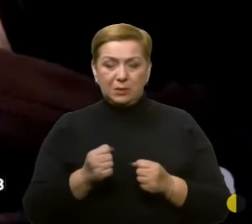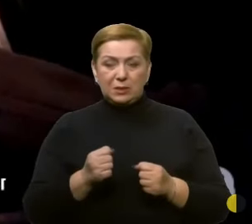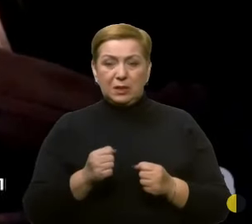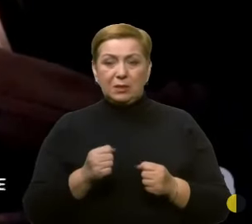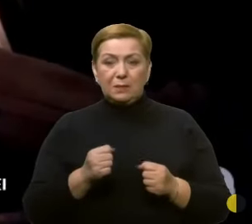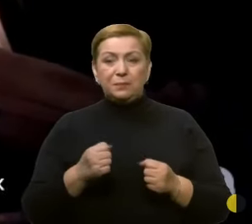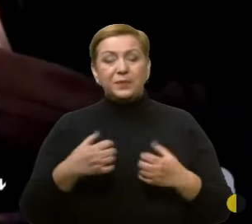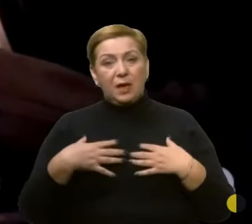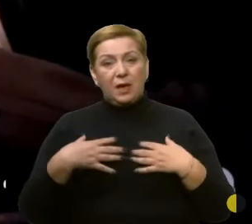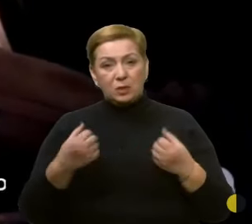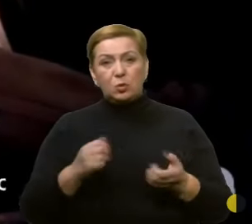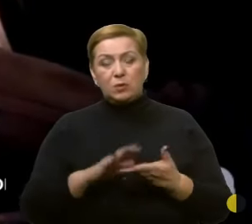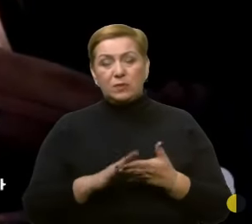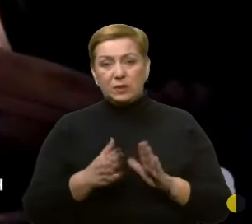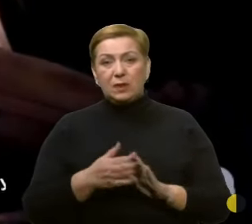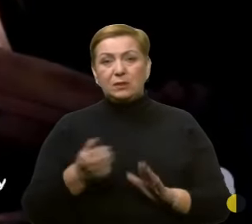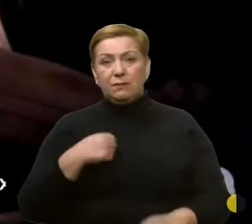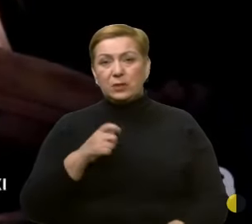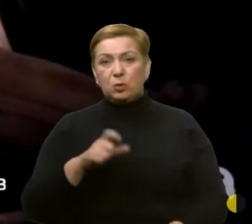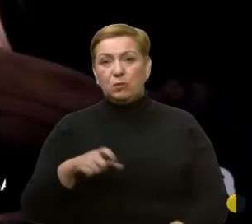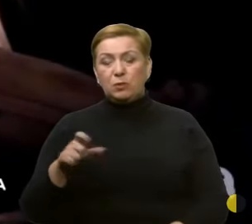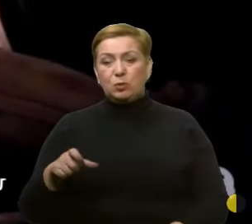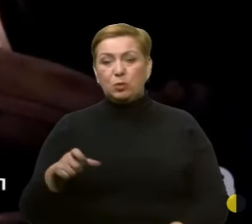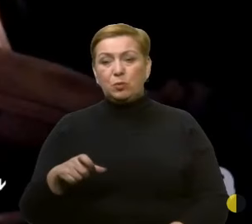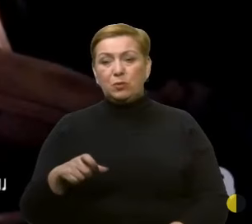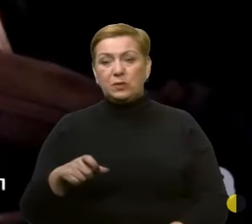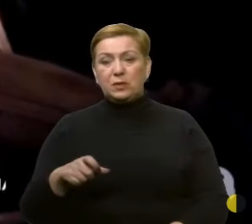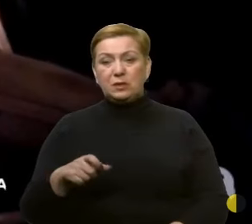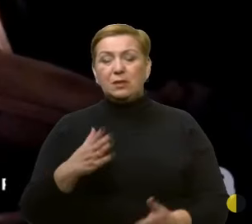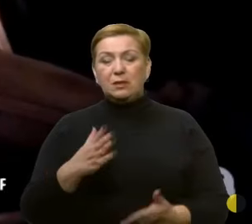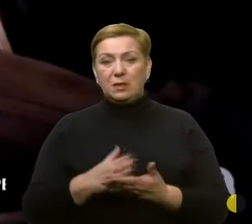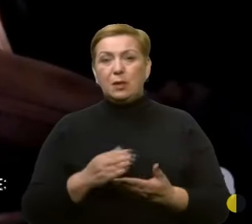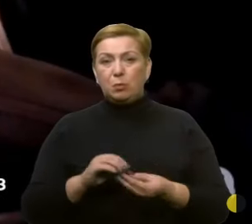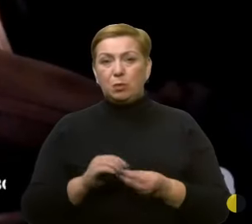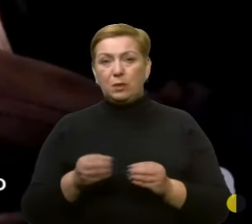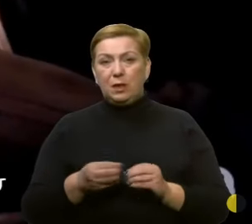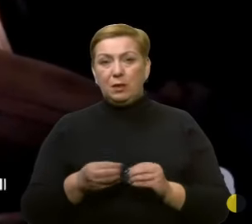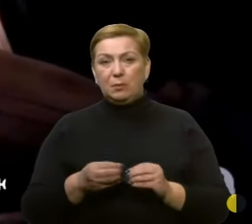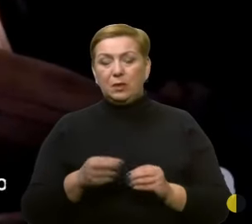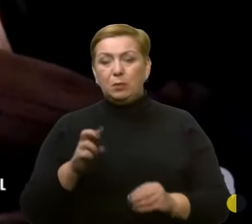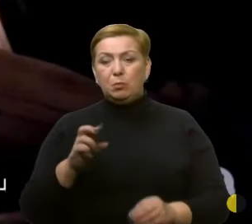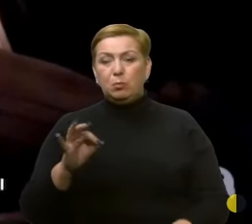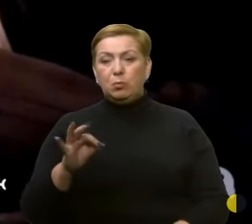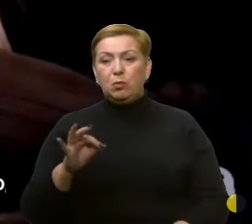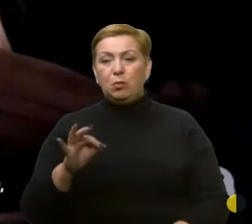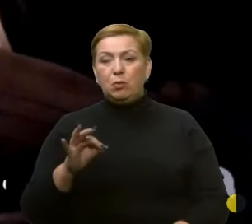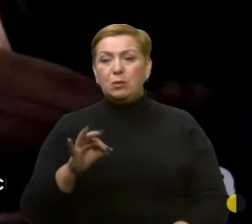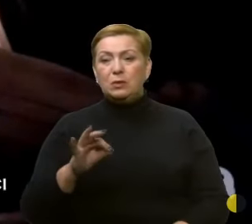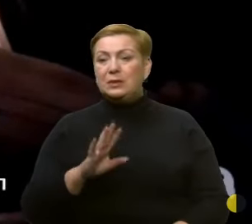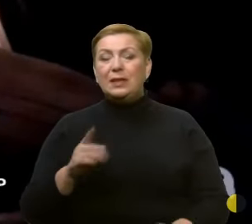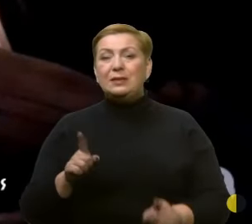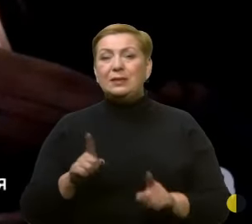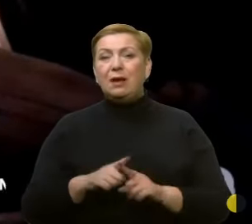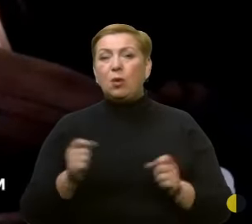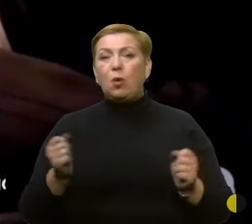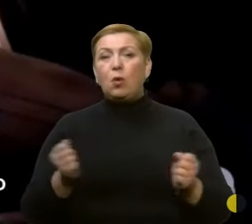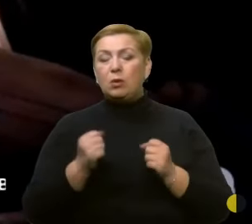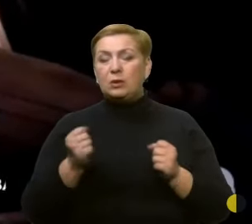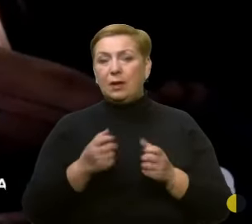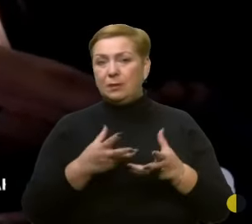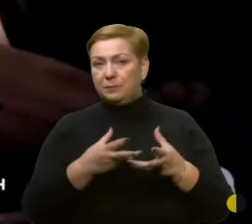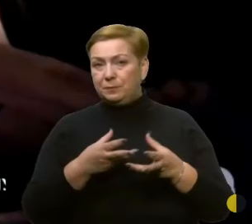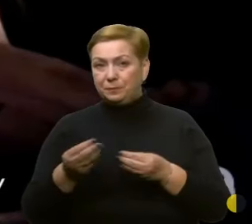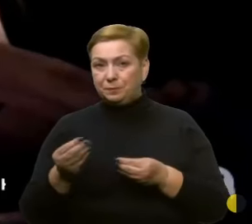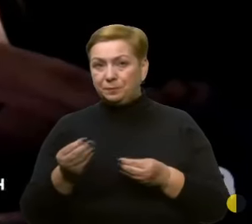здоров'я стану військовослужбовців, то це теж, ну, є певні проблеми, бо тут не скільки холода